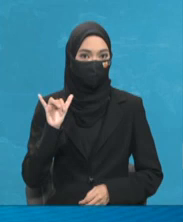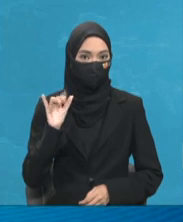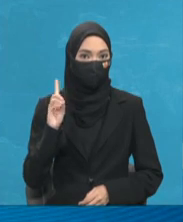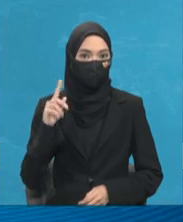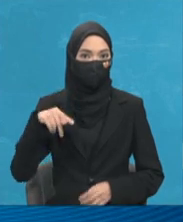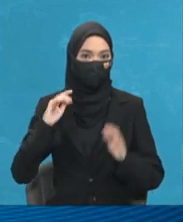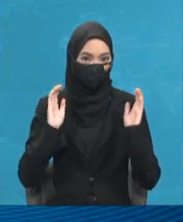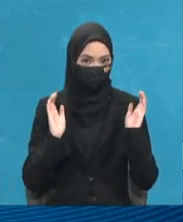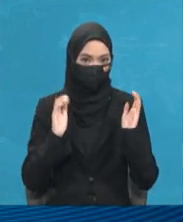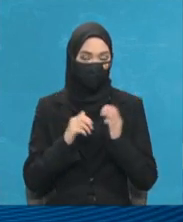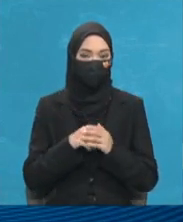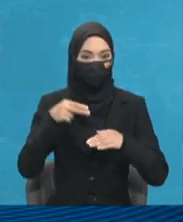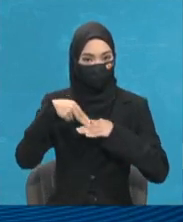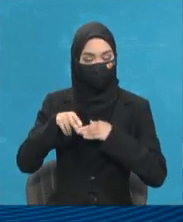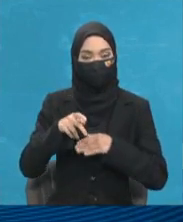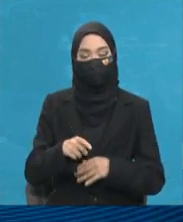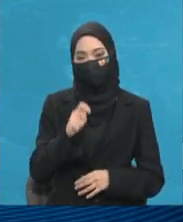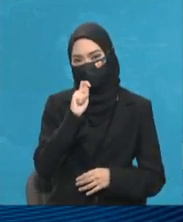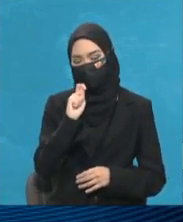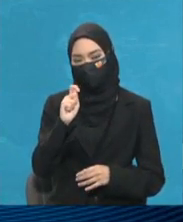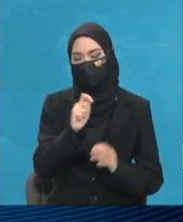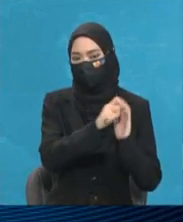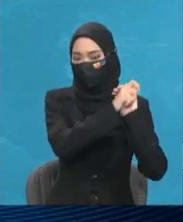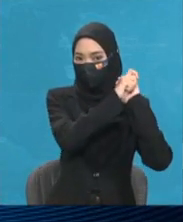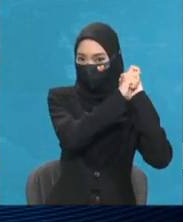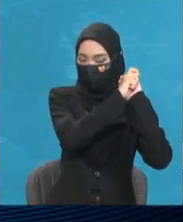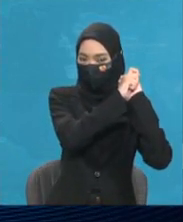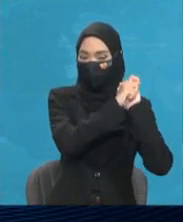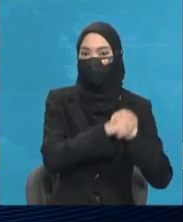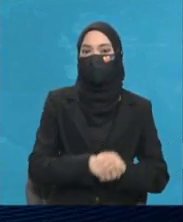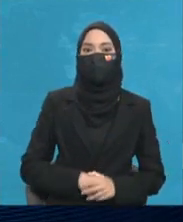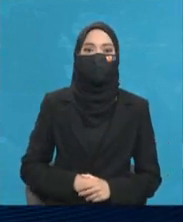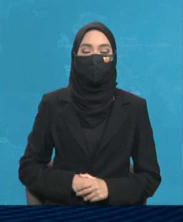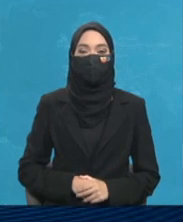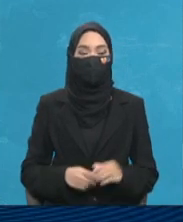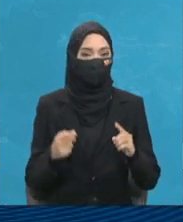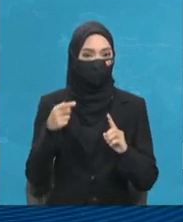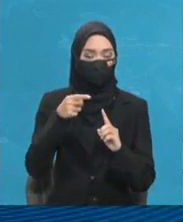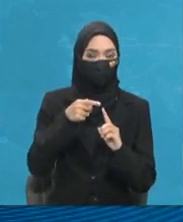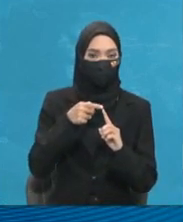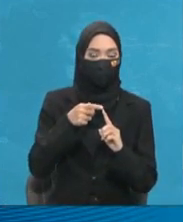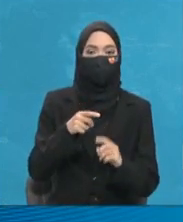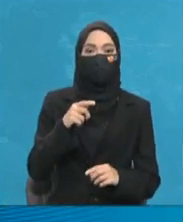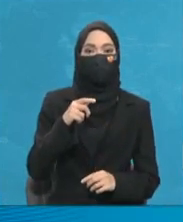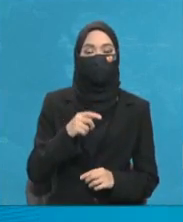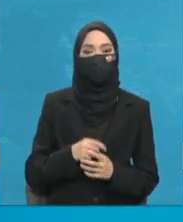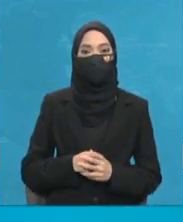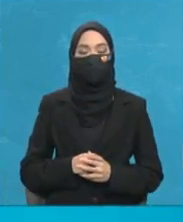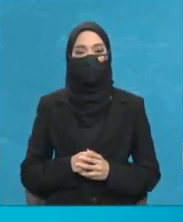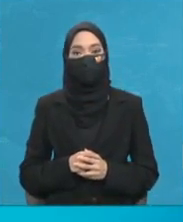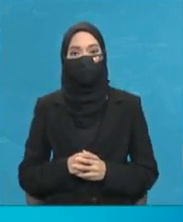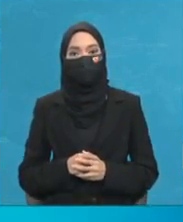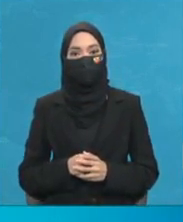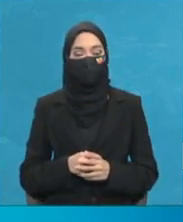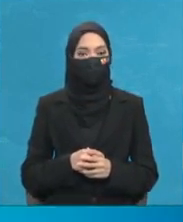telah berkenan menghantar titah titah perutusan tahya kepada kebawah duli Yang Maha Mulia pribadi samtec pria